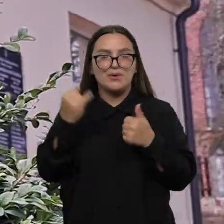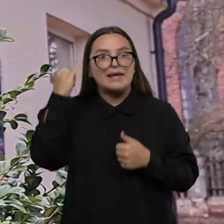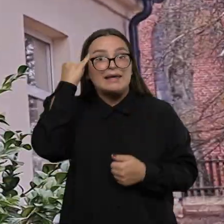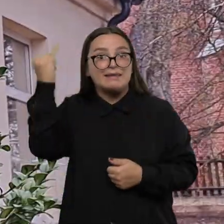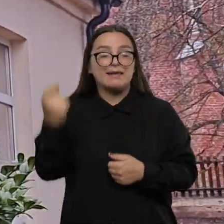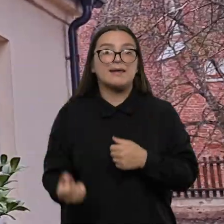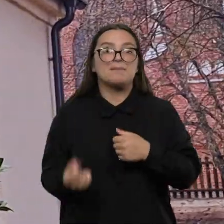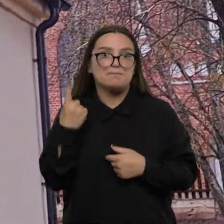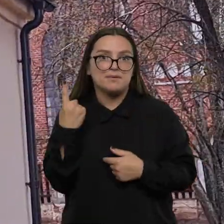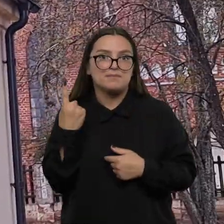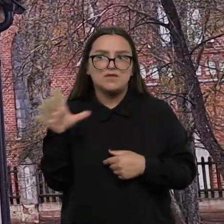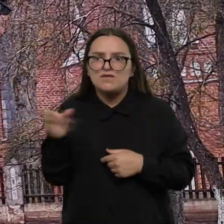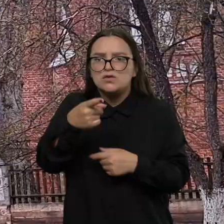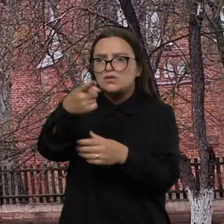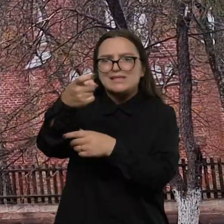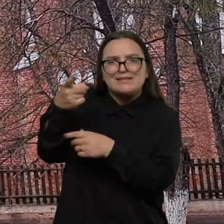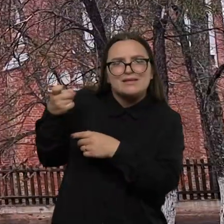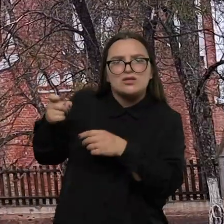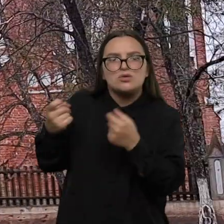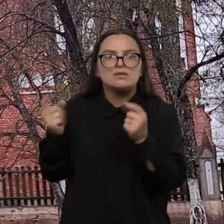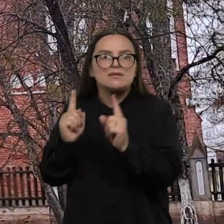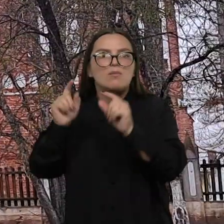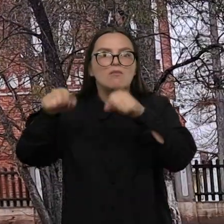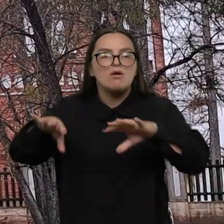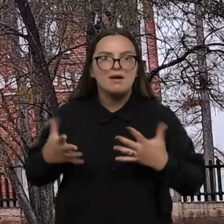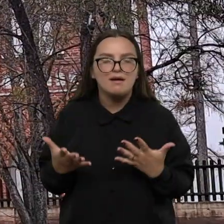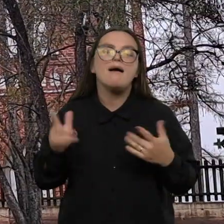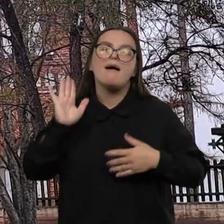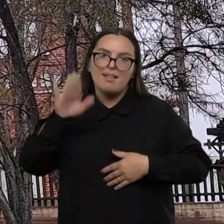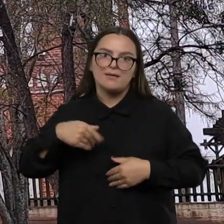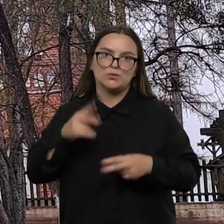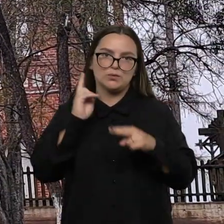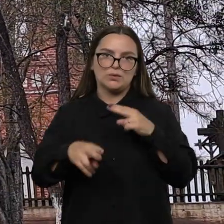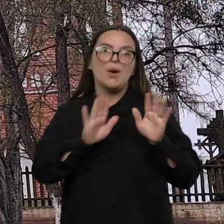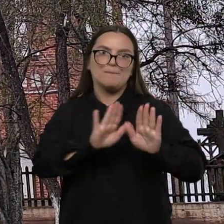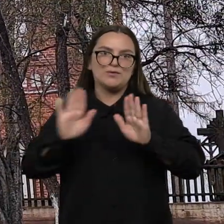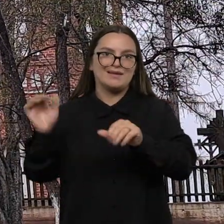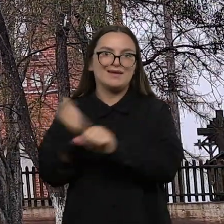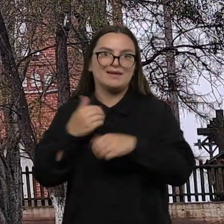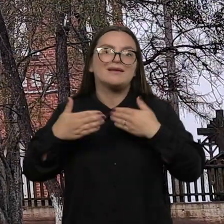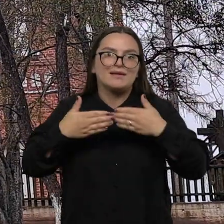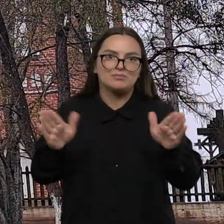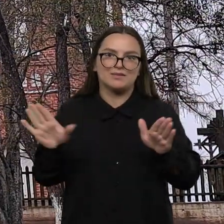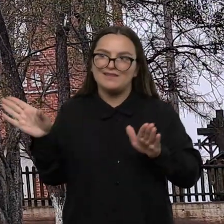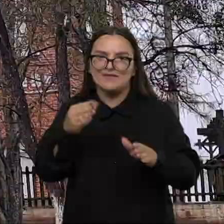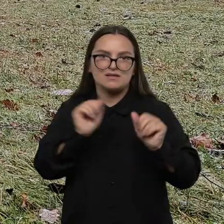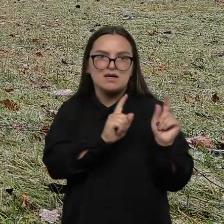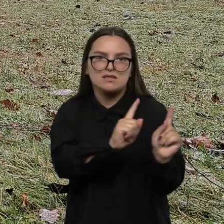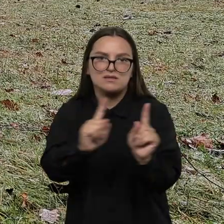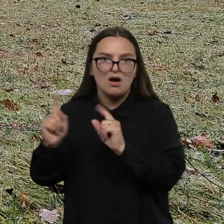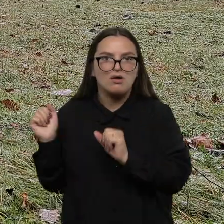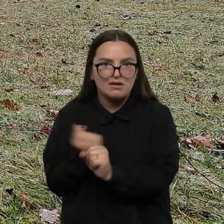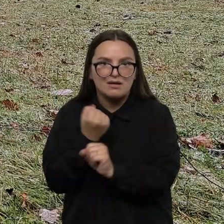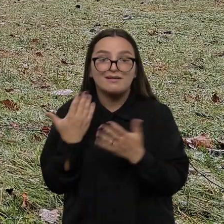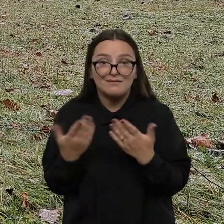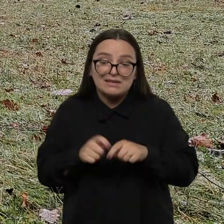tokia idėja kilo, kad kaip išsaugoti tos įrašus. Tai muziejus turbūt buvo pats geriausias įrankis, kaip išsaugoti įrašus. Tai